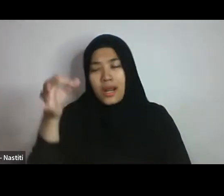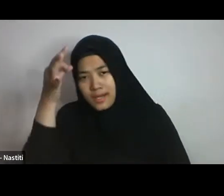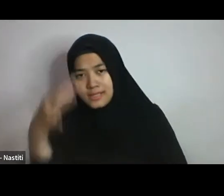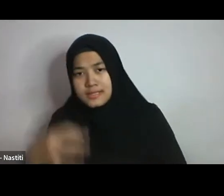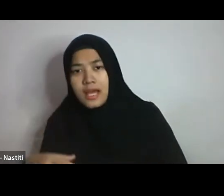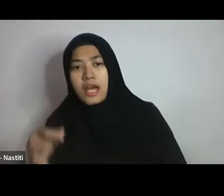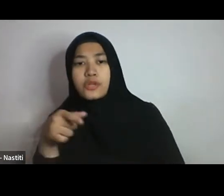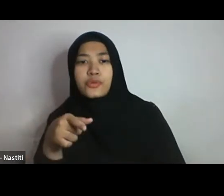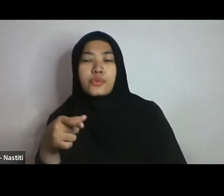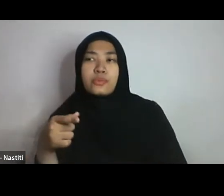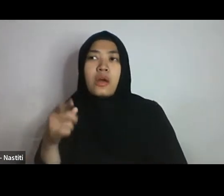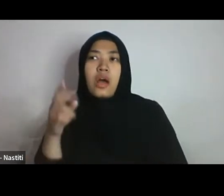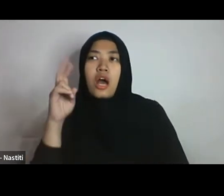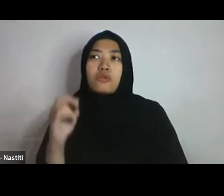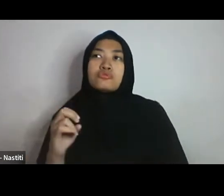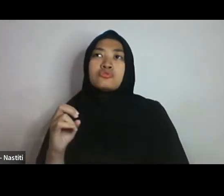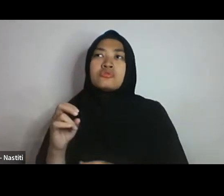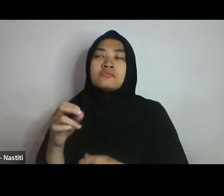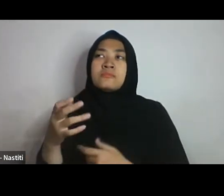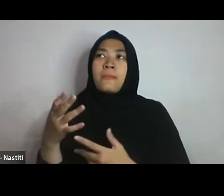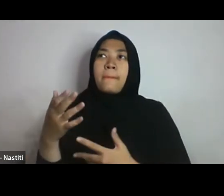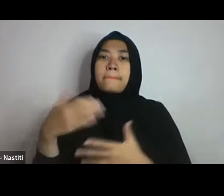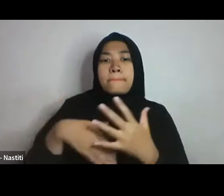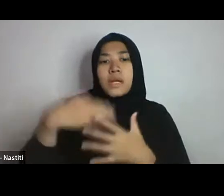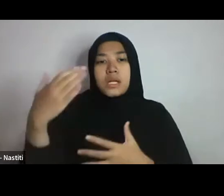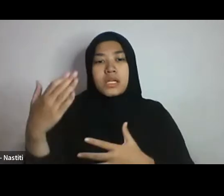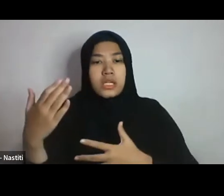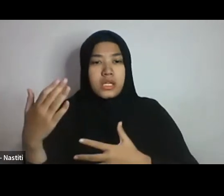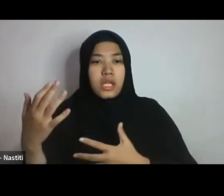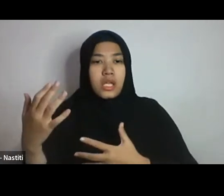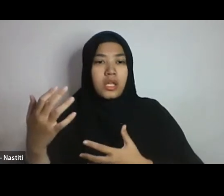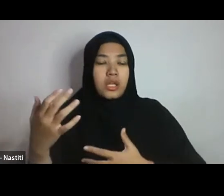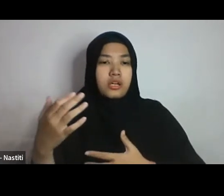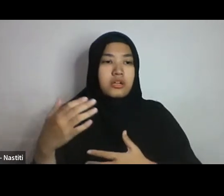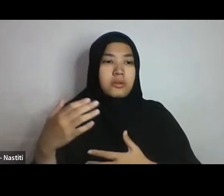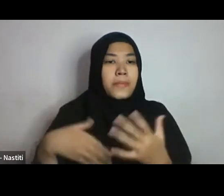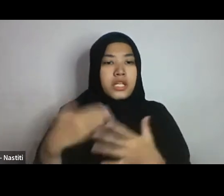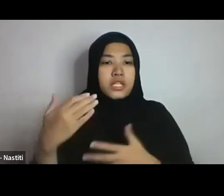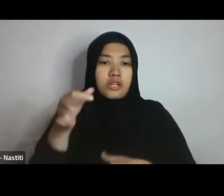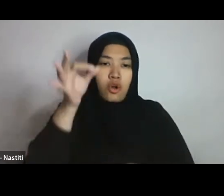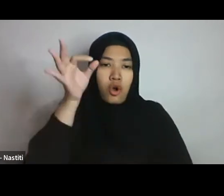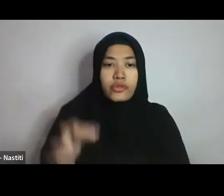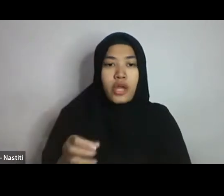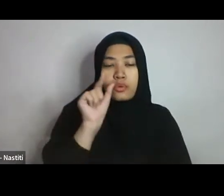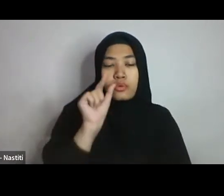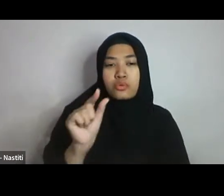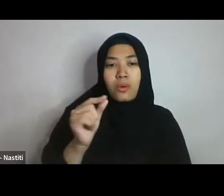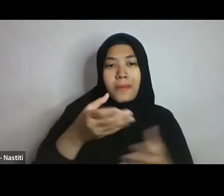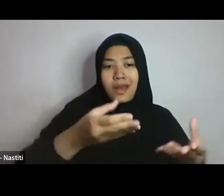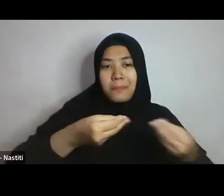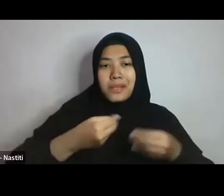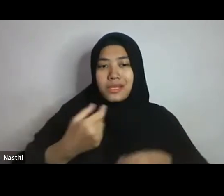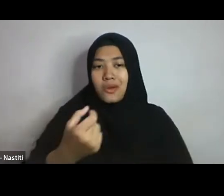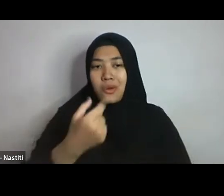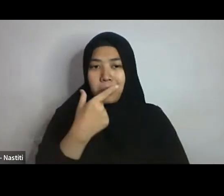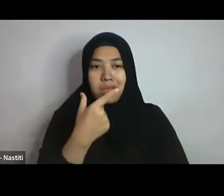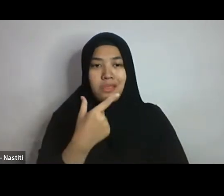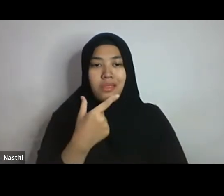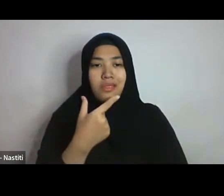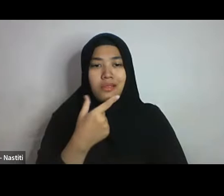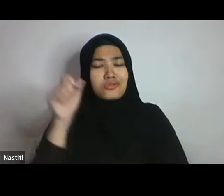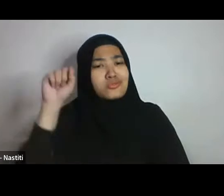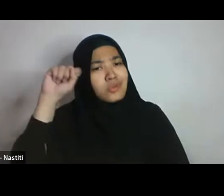nyebrang pulau kalau di beberapa provinsi di Indonesia. Jadi ketersediaan obat secara merata itu salah satu